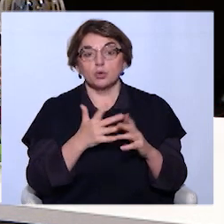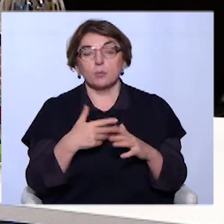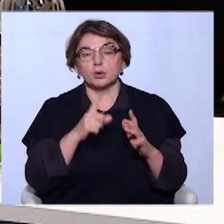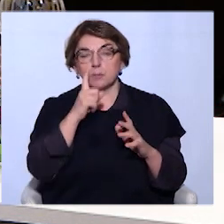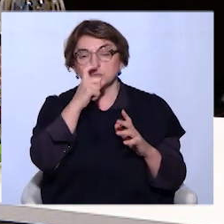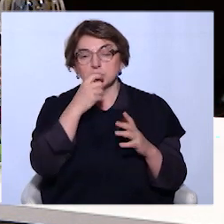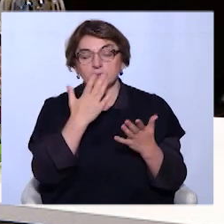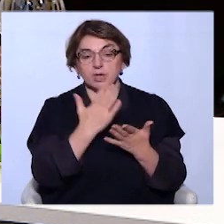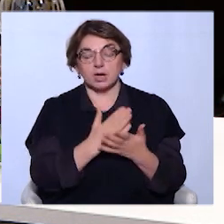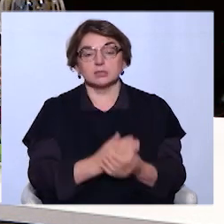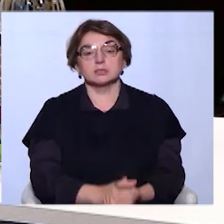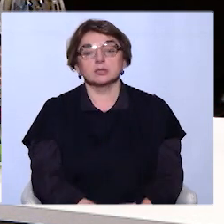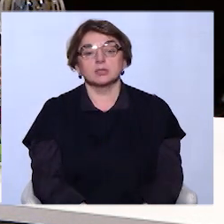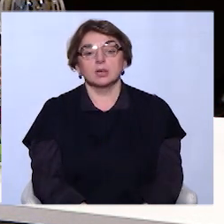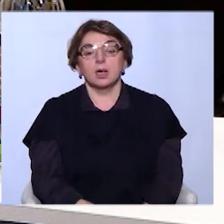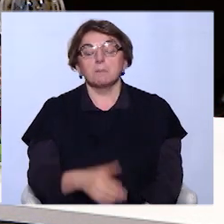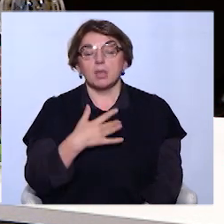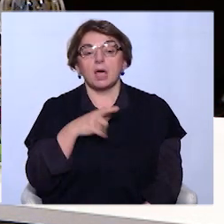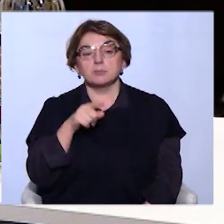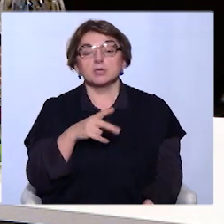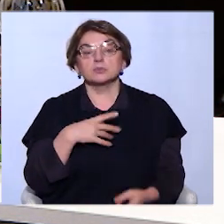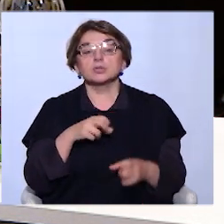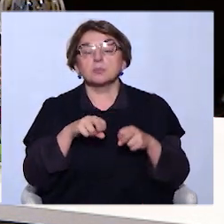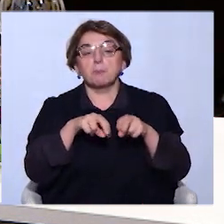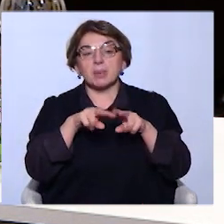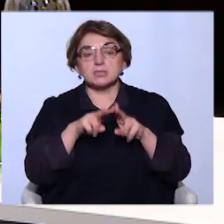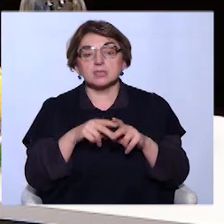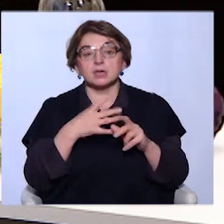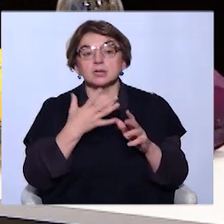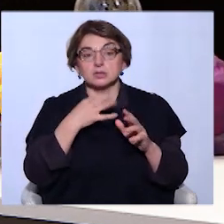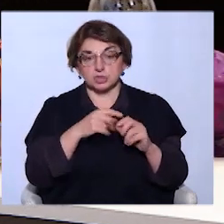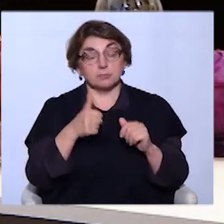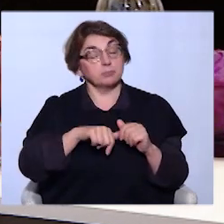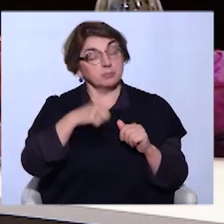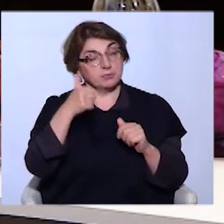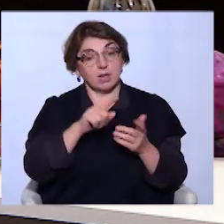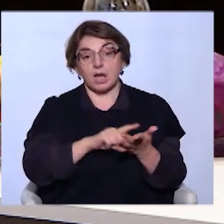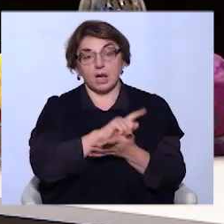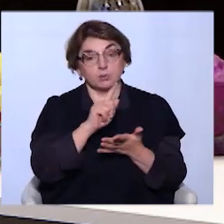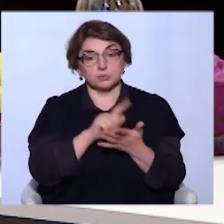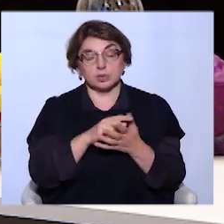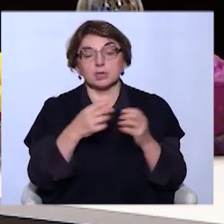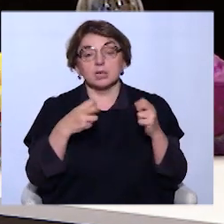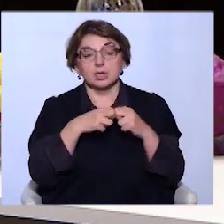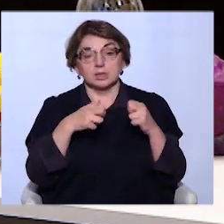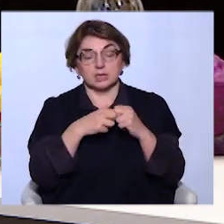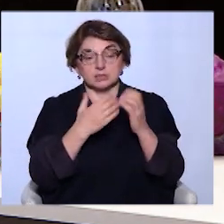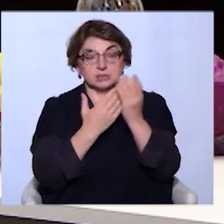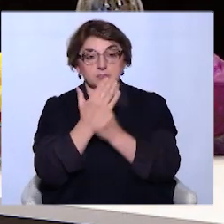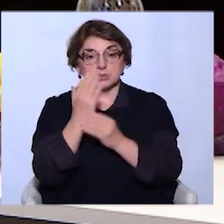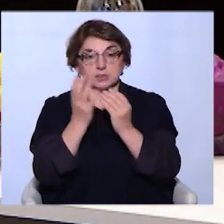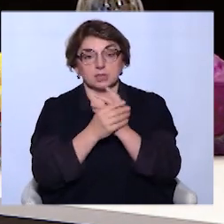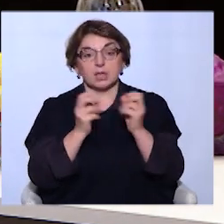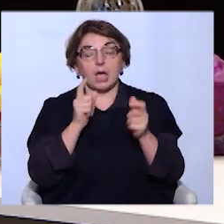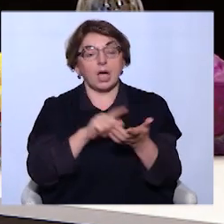უფრო მჟავა არე. მე ამისათვის გამოვიყენებ, ჯერ ჩავიცვათ, რა თქმა უნდა, ხელთათმანები,